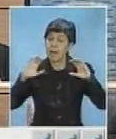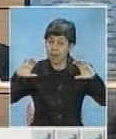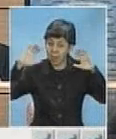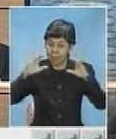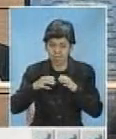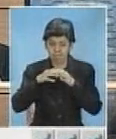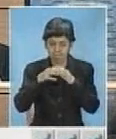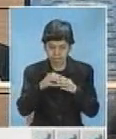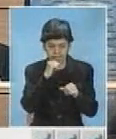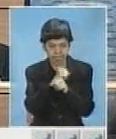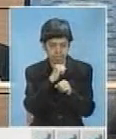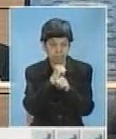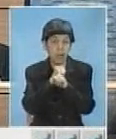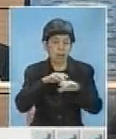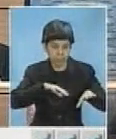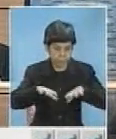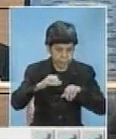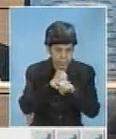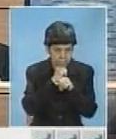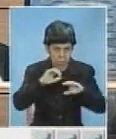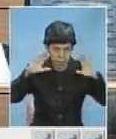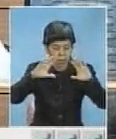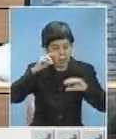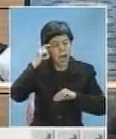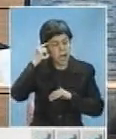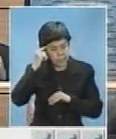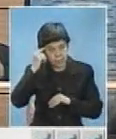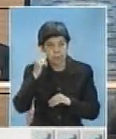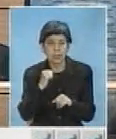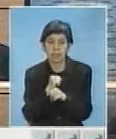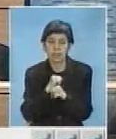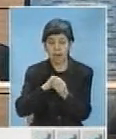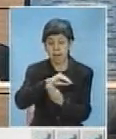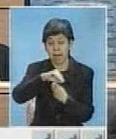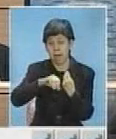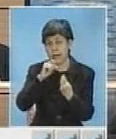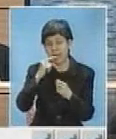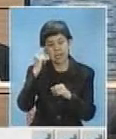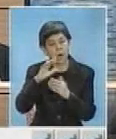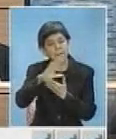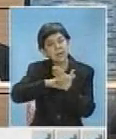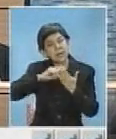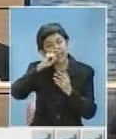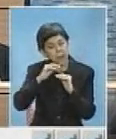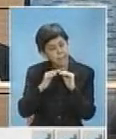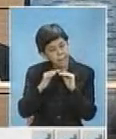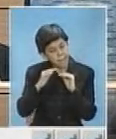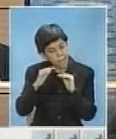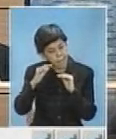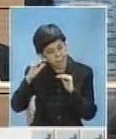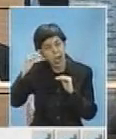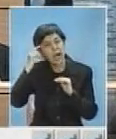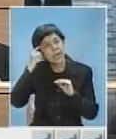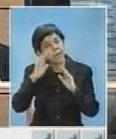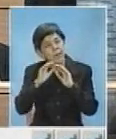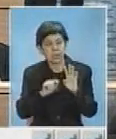ลเข้ามารับตำแหน่งรัฐบาลเองก็ได้ประมาณการว่าอัตราการขยายตัวทางเศรษฐกิจของประเทศเราจะอยู่ในลำดับสูงถึ